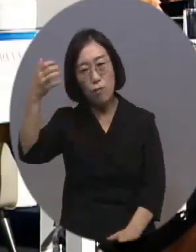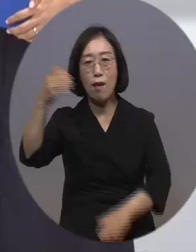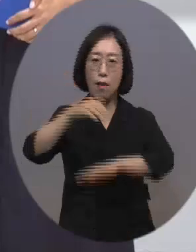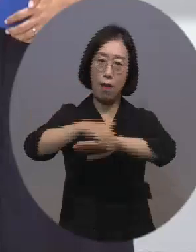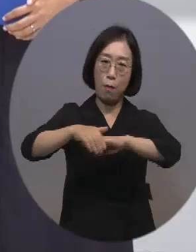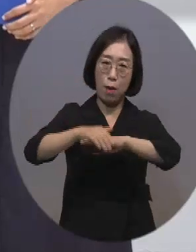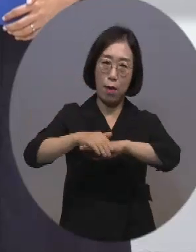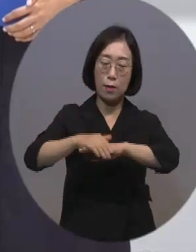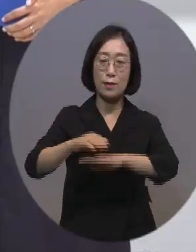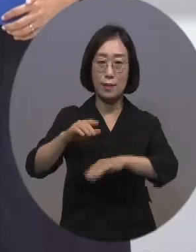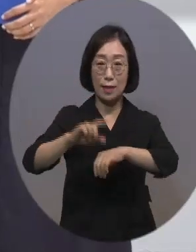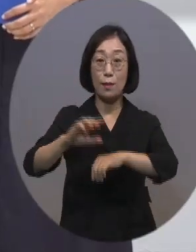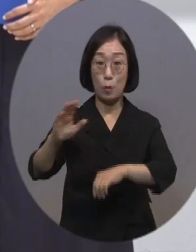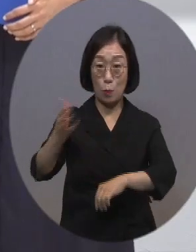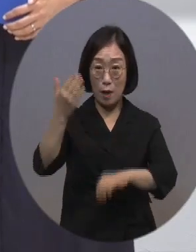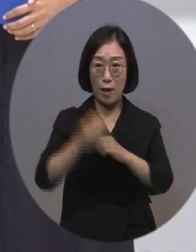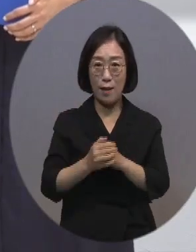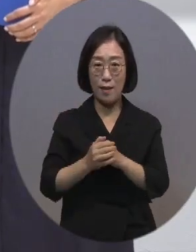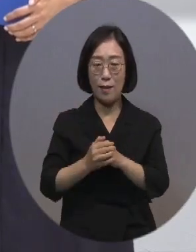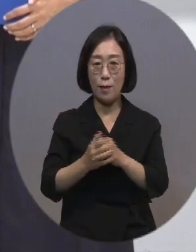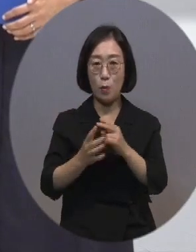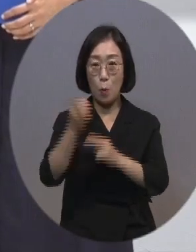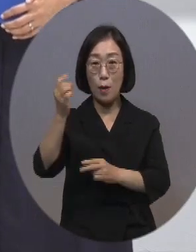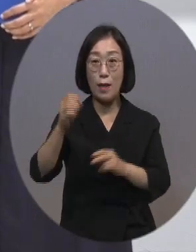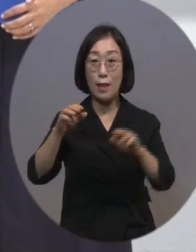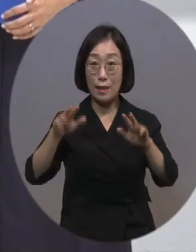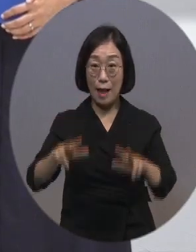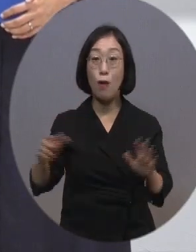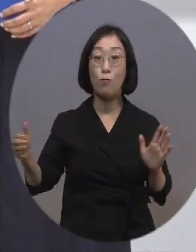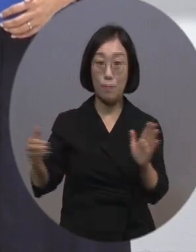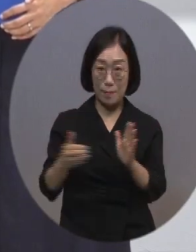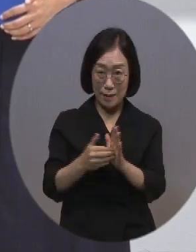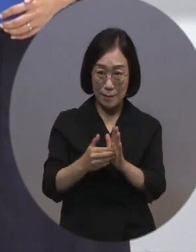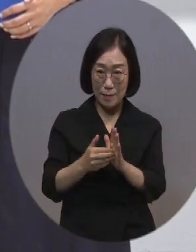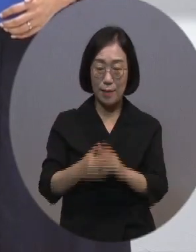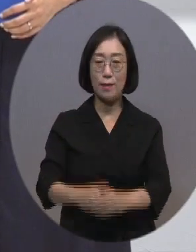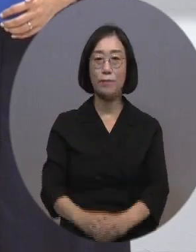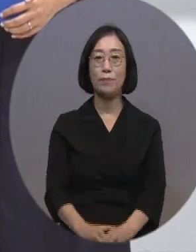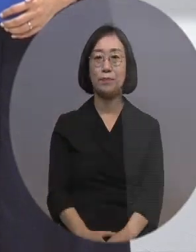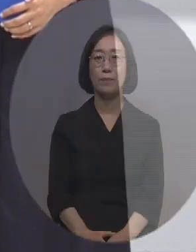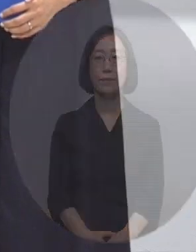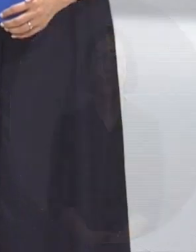이상으로 통일 나우를 마칩니다. 시청해주신 여러분 고맙습니다.